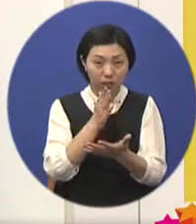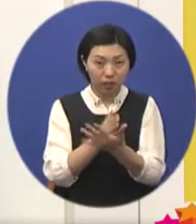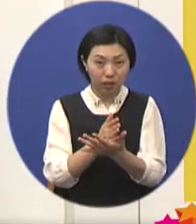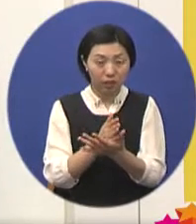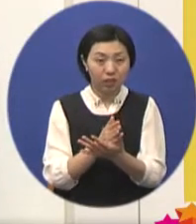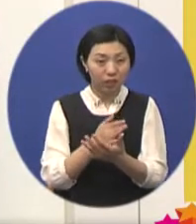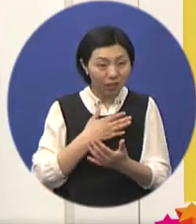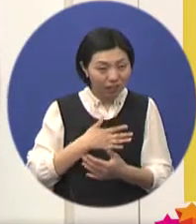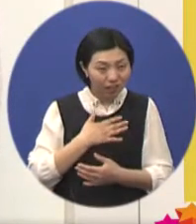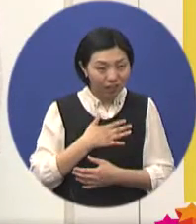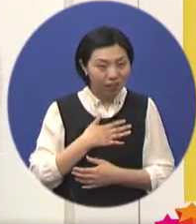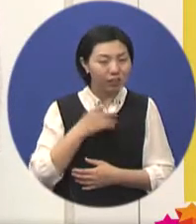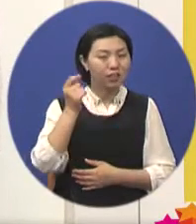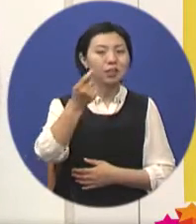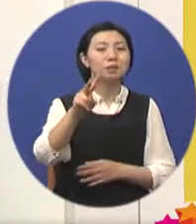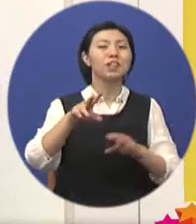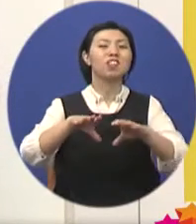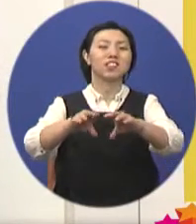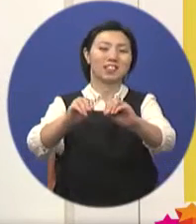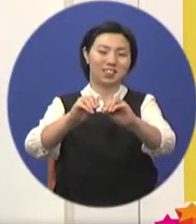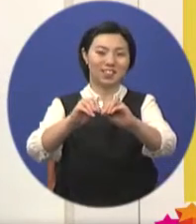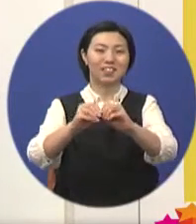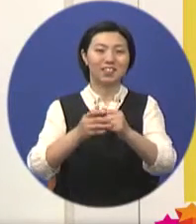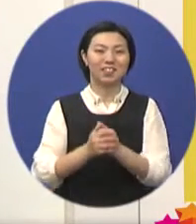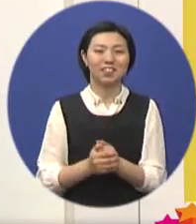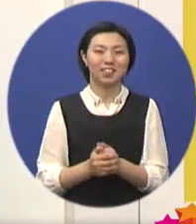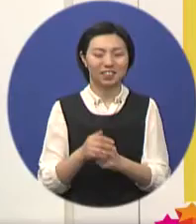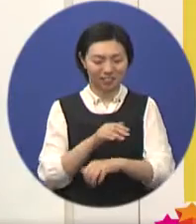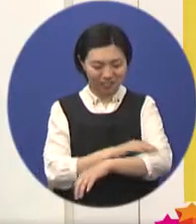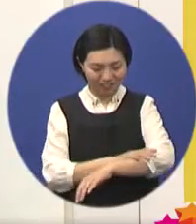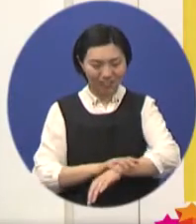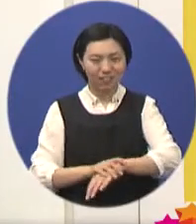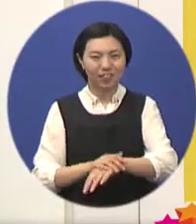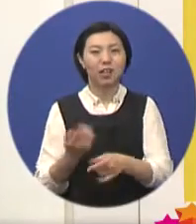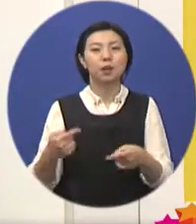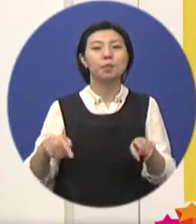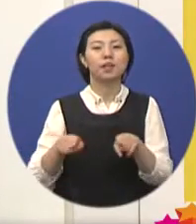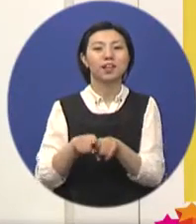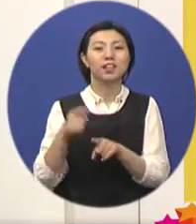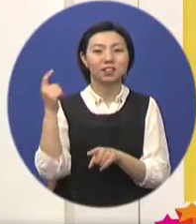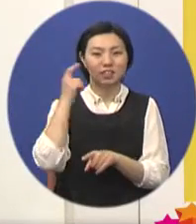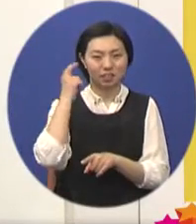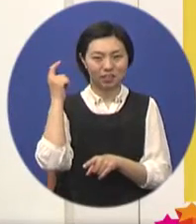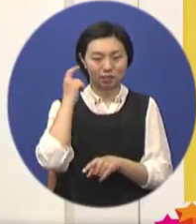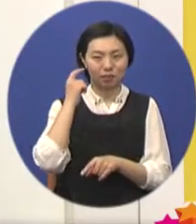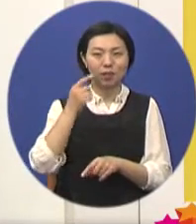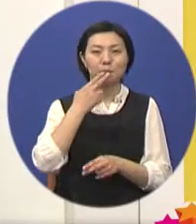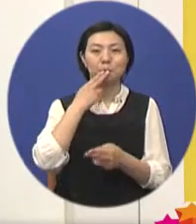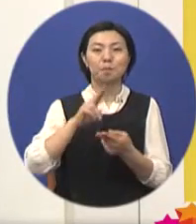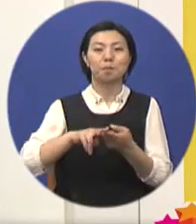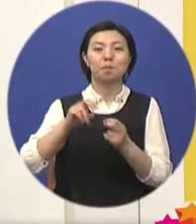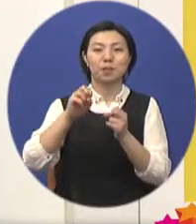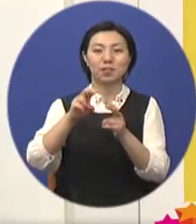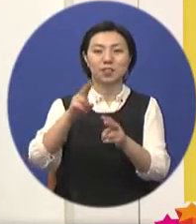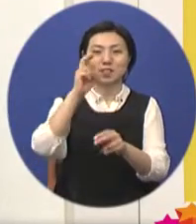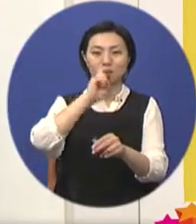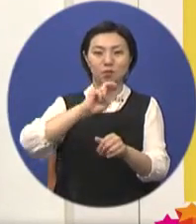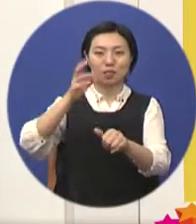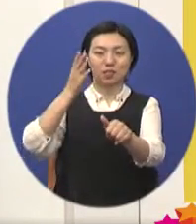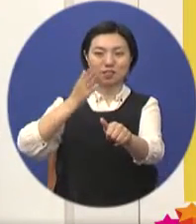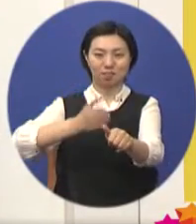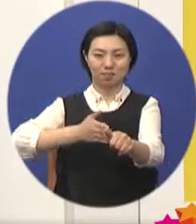마세요. 껐어요. 껐어. 잘하셨습니다. 네. 자, 함께 듣겠습니다. 네. 오리언스의 네. 편지. 네.